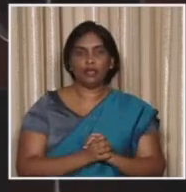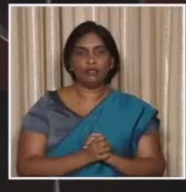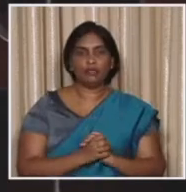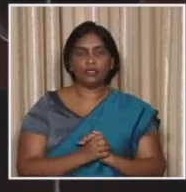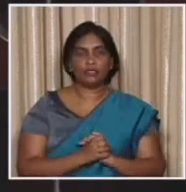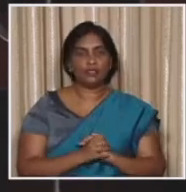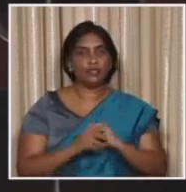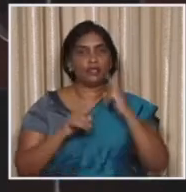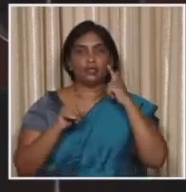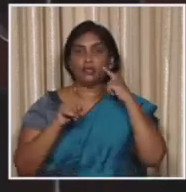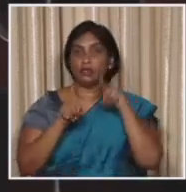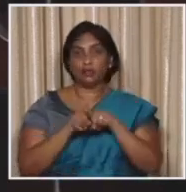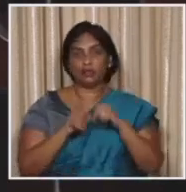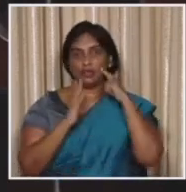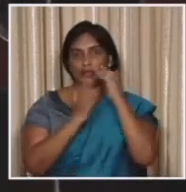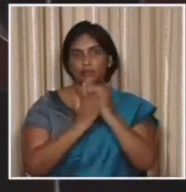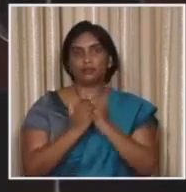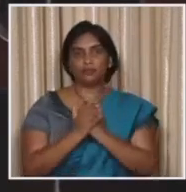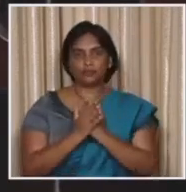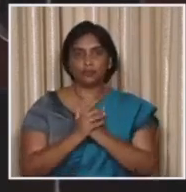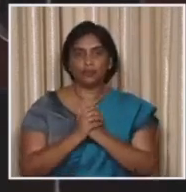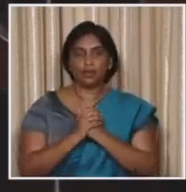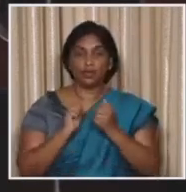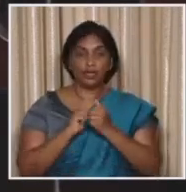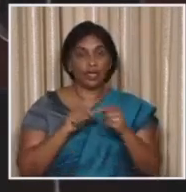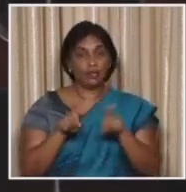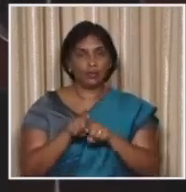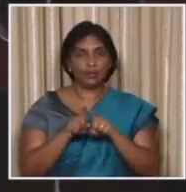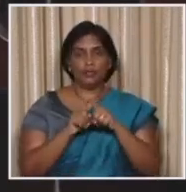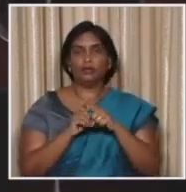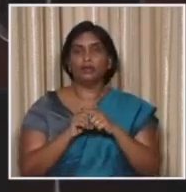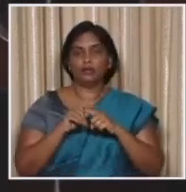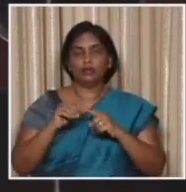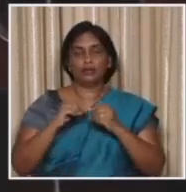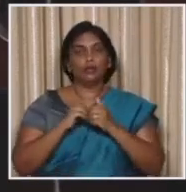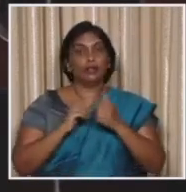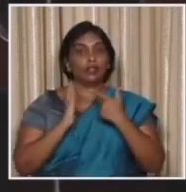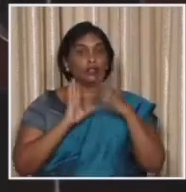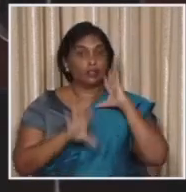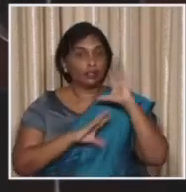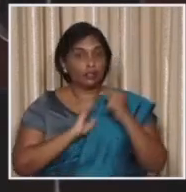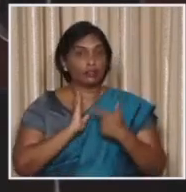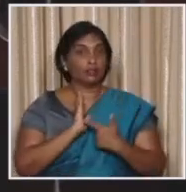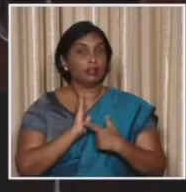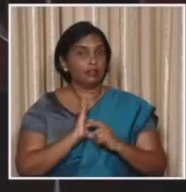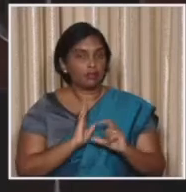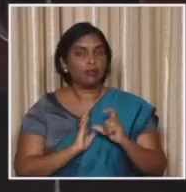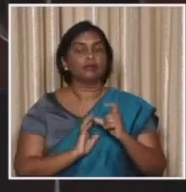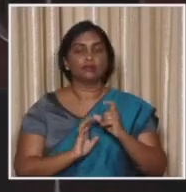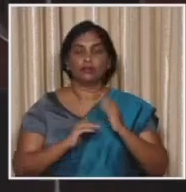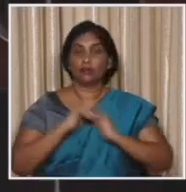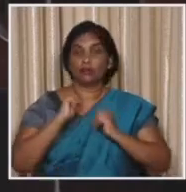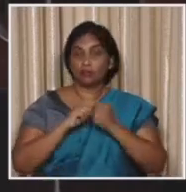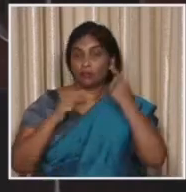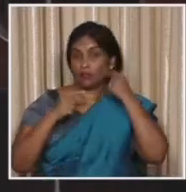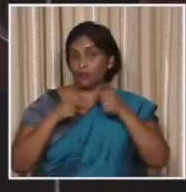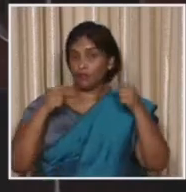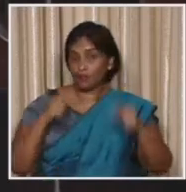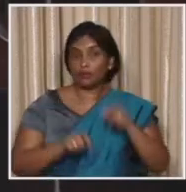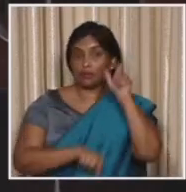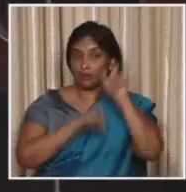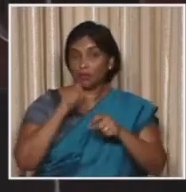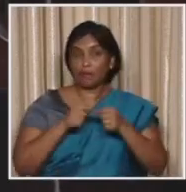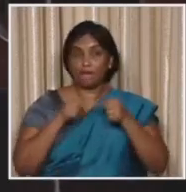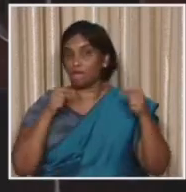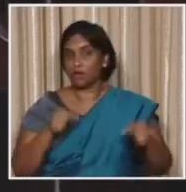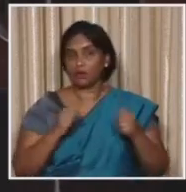තමයි මම ඔබතුමාගෙන් ඉල්ලනවා ඒ තොරතුරු තාක්ෂණ පද්ධතියට එරෙහිව කටයුතු කරපු අමාත්‍යංශ නිලධාරීන්ට